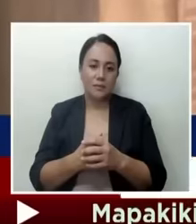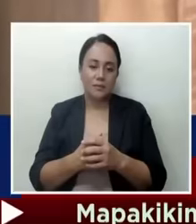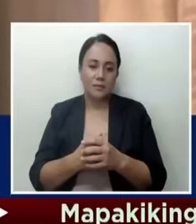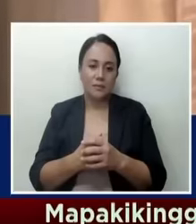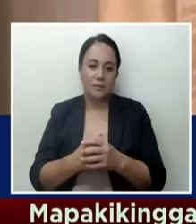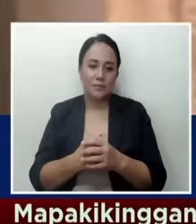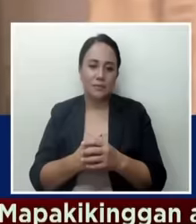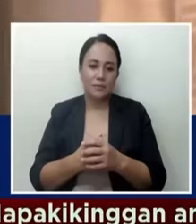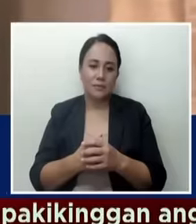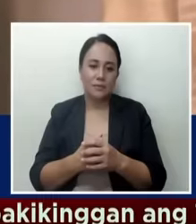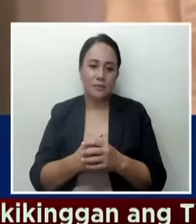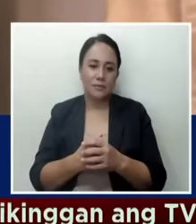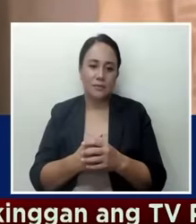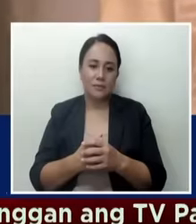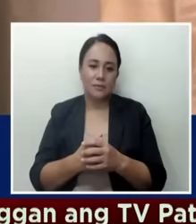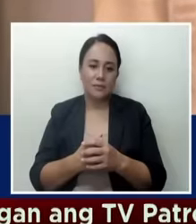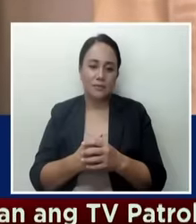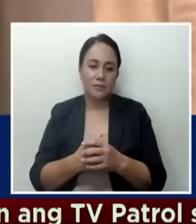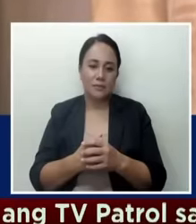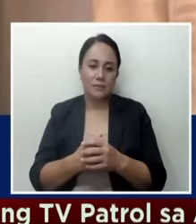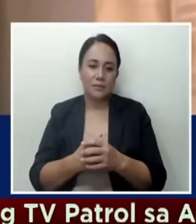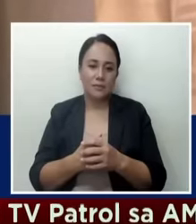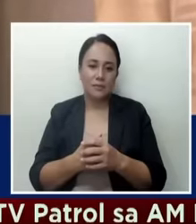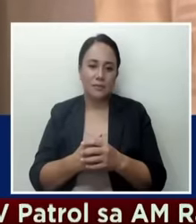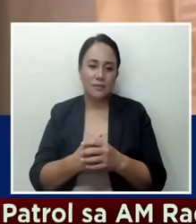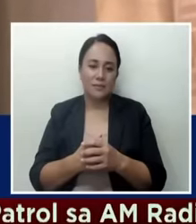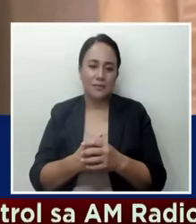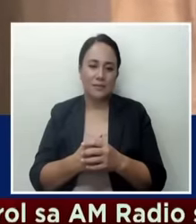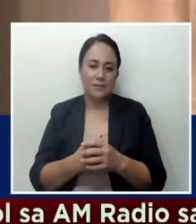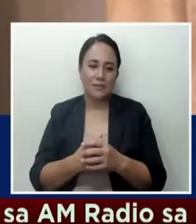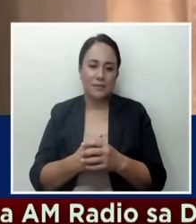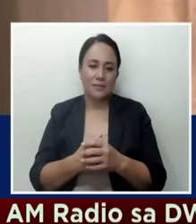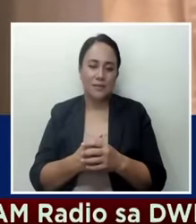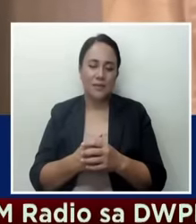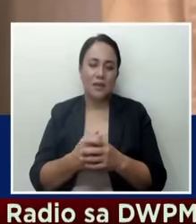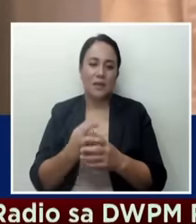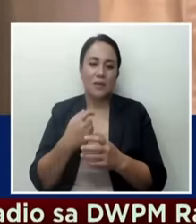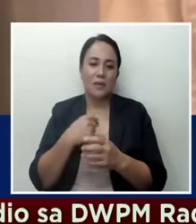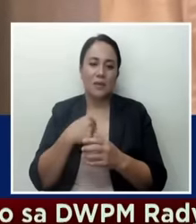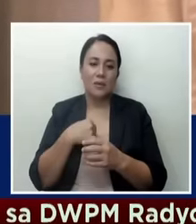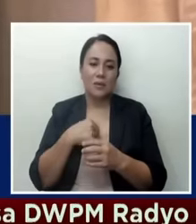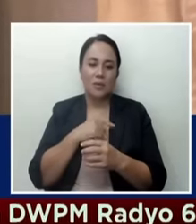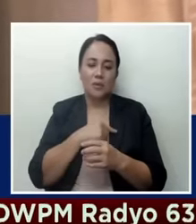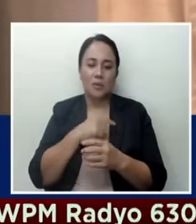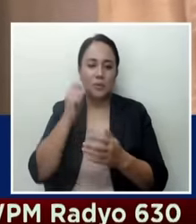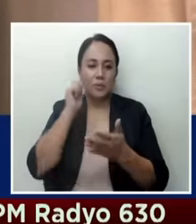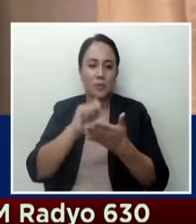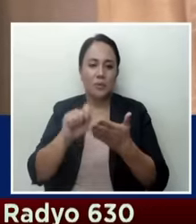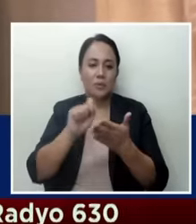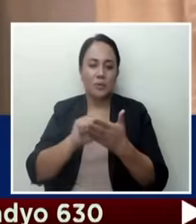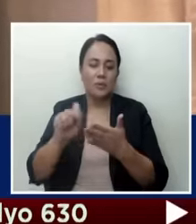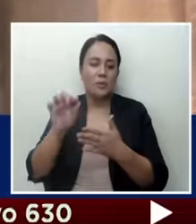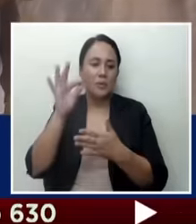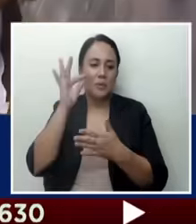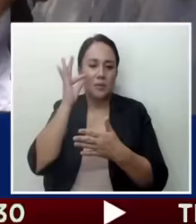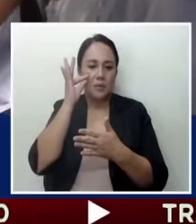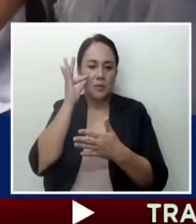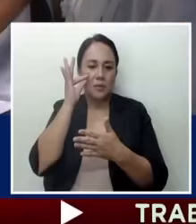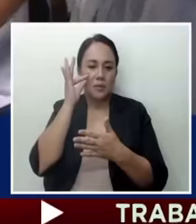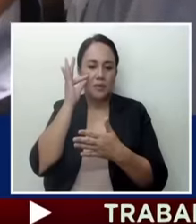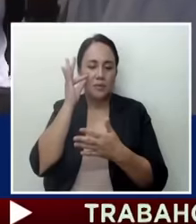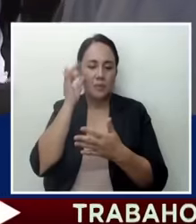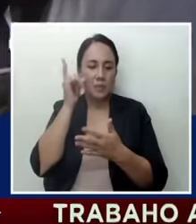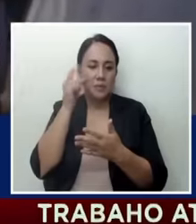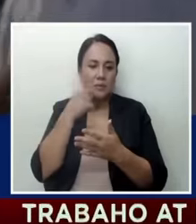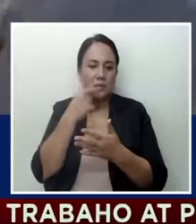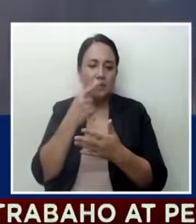Kalihim ng pagsasaka ang ating Secretary Francis Hugh Laurel.